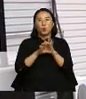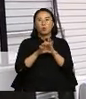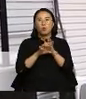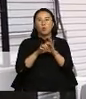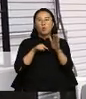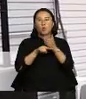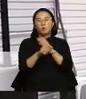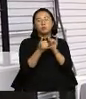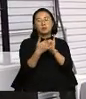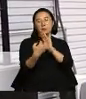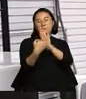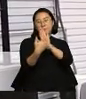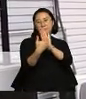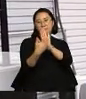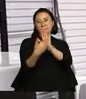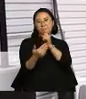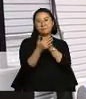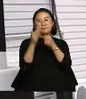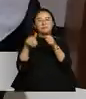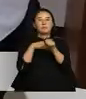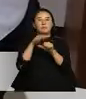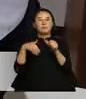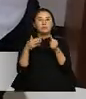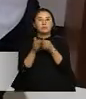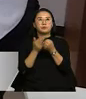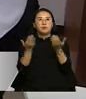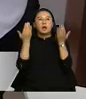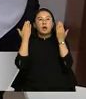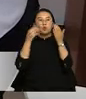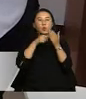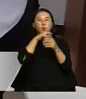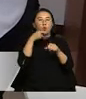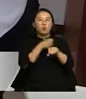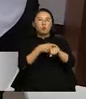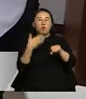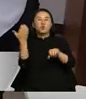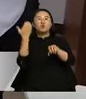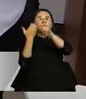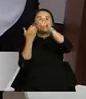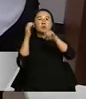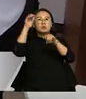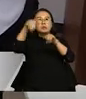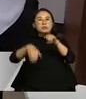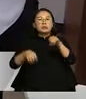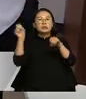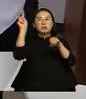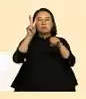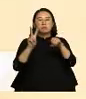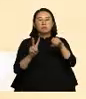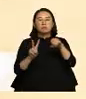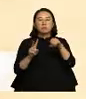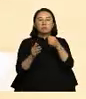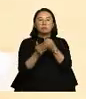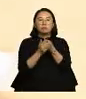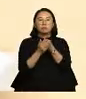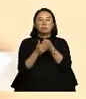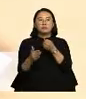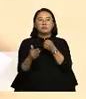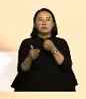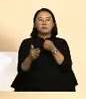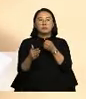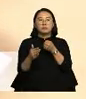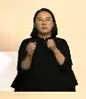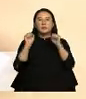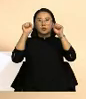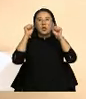외부인의 출입을 좀 자제하고 있는 그런 분위기 때문에 학교 헌혈이 약90% 이상 급감한 상태입니다. 그래서 지금 광주시